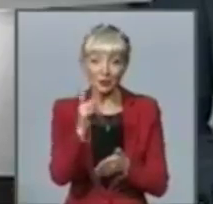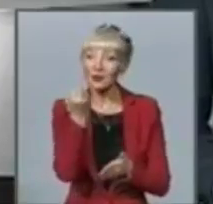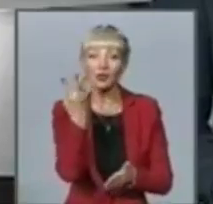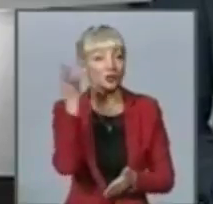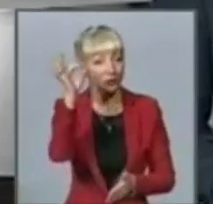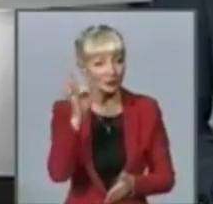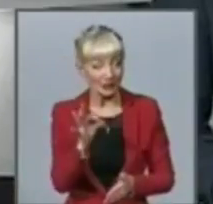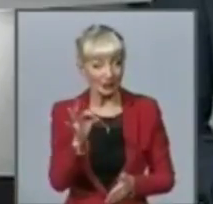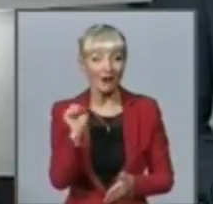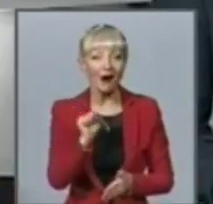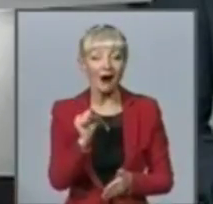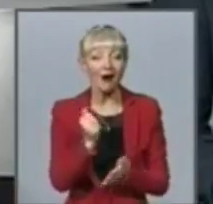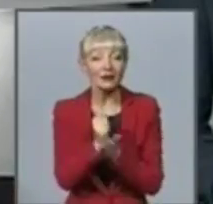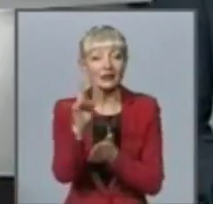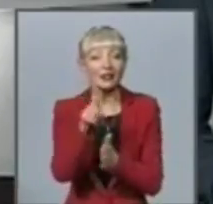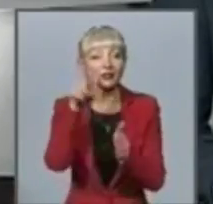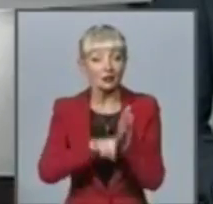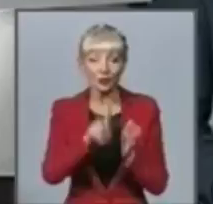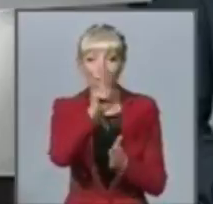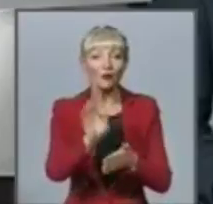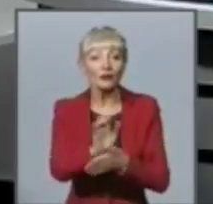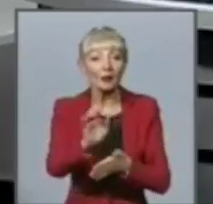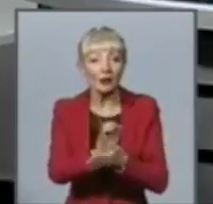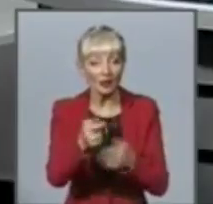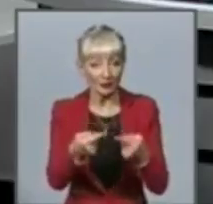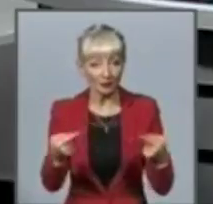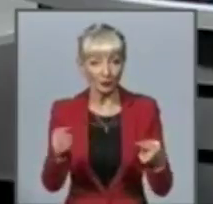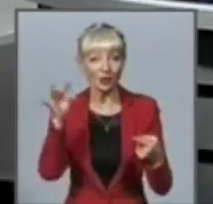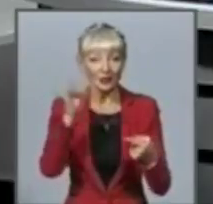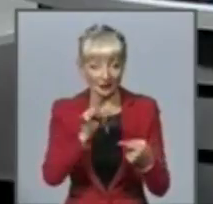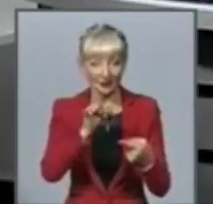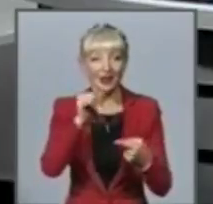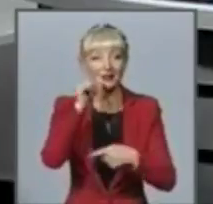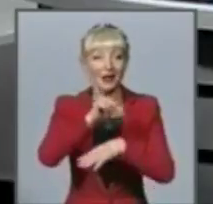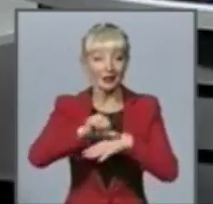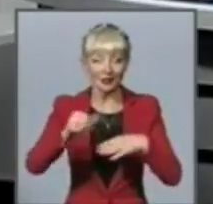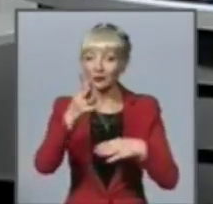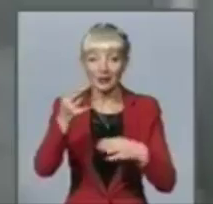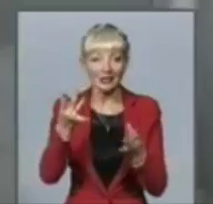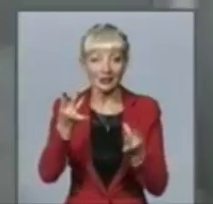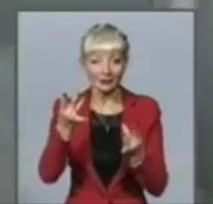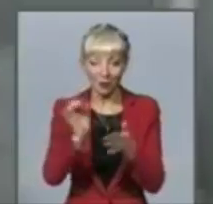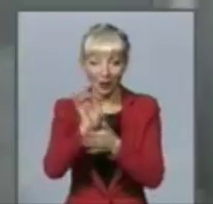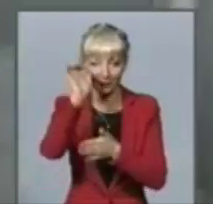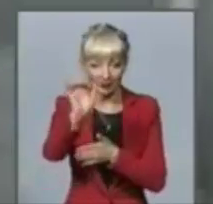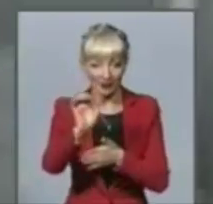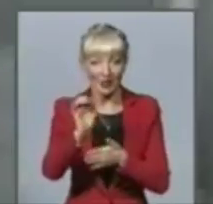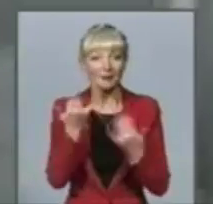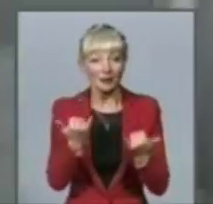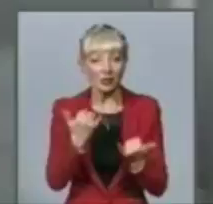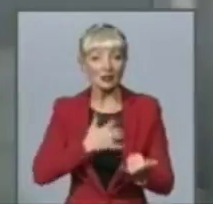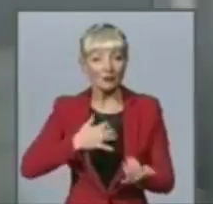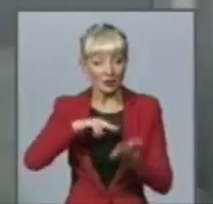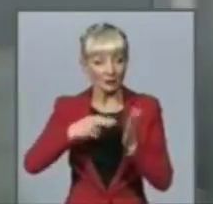14% доларів, як сьогодні, а в рази дешевше для тих, хто виробляє продукцію і постачає за кордон не сировинну продукцію. І нарешті стратегічно